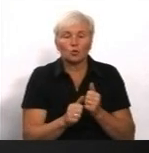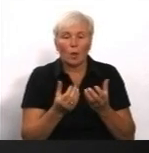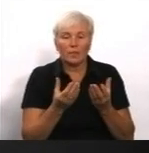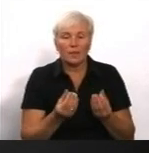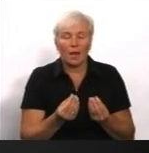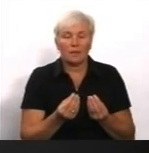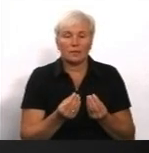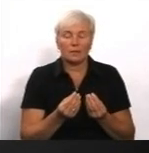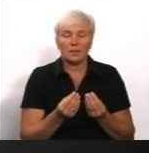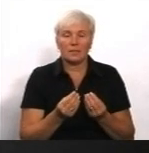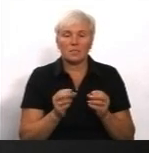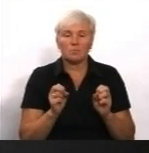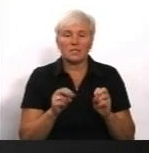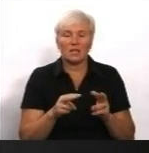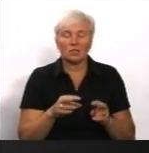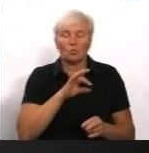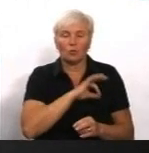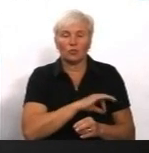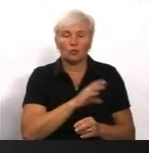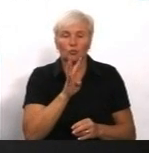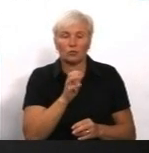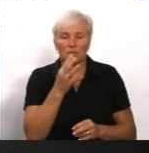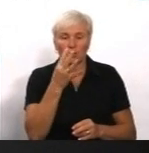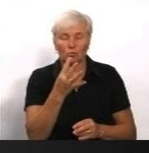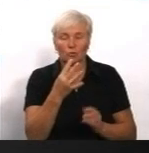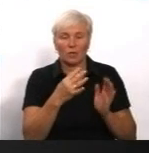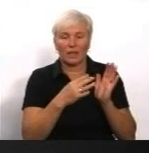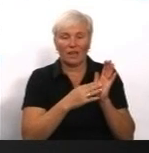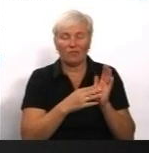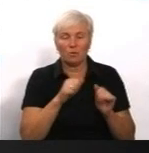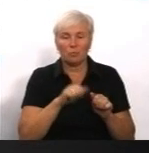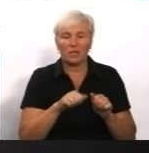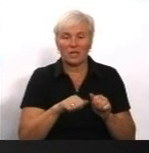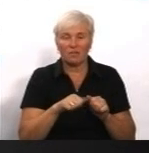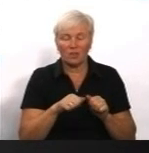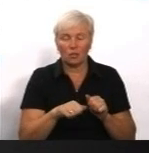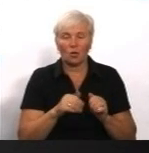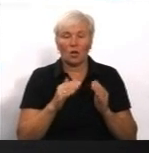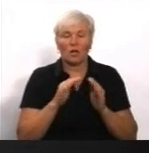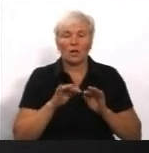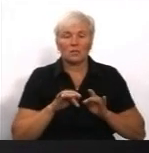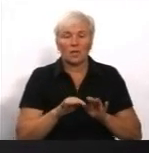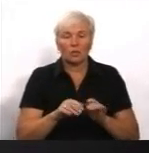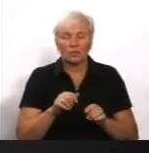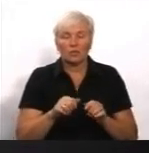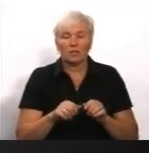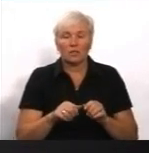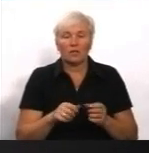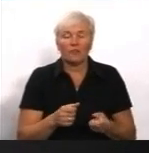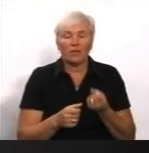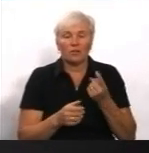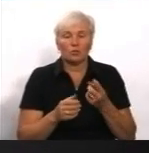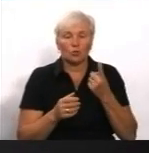травня спеціалістами проведено 449 перевірок закладів відпочинку оздоровлення дітей. Виявлено